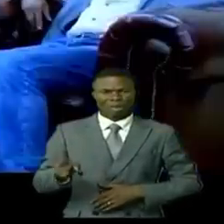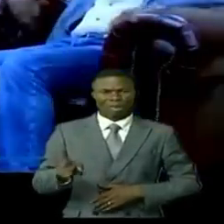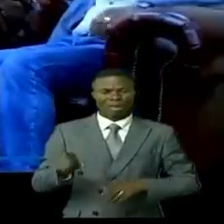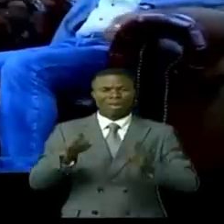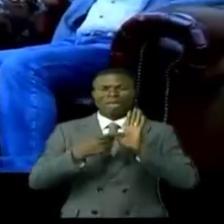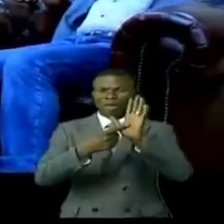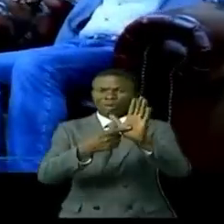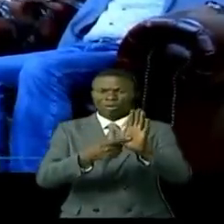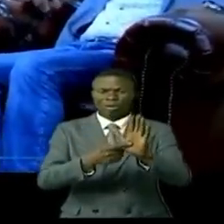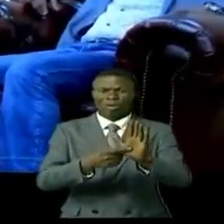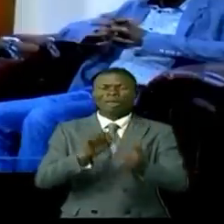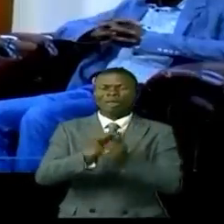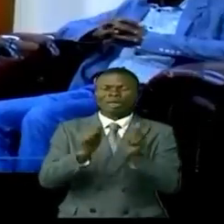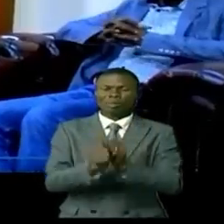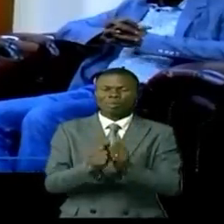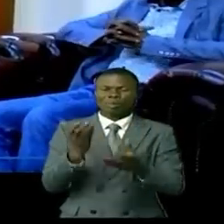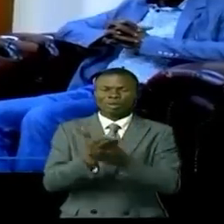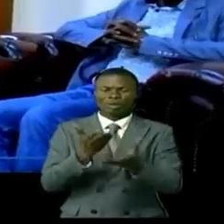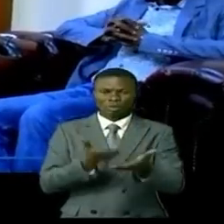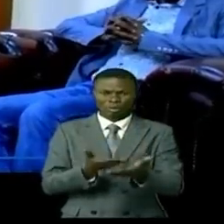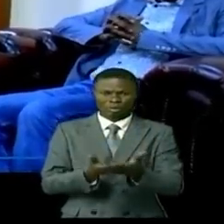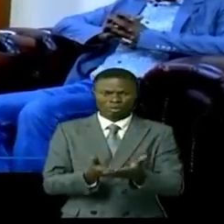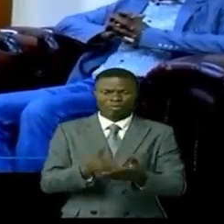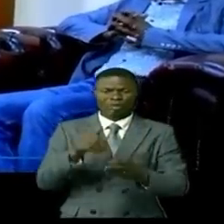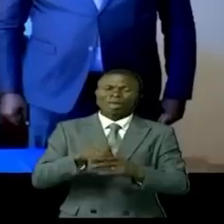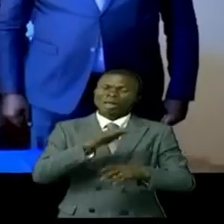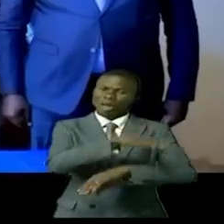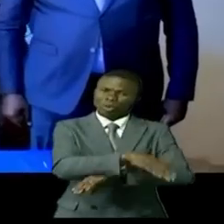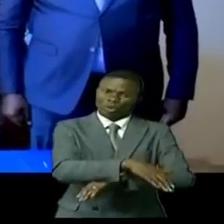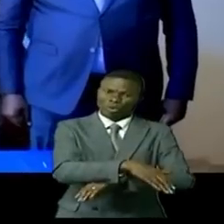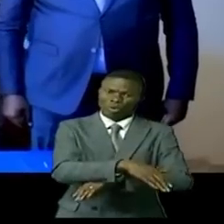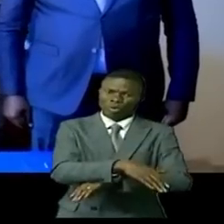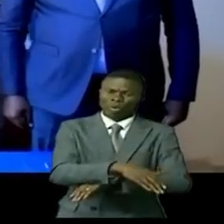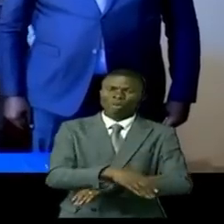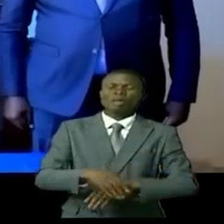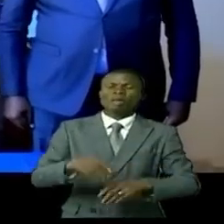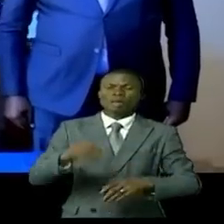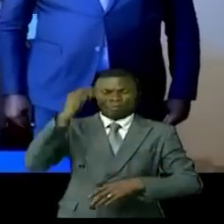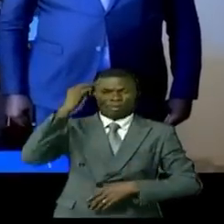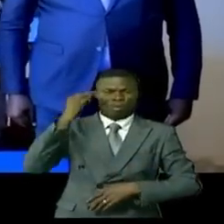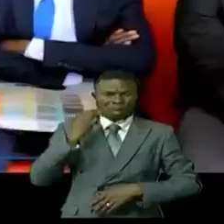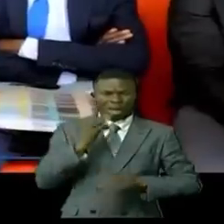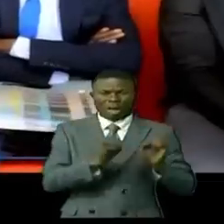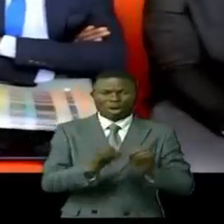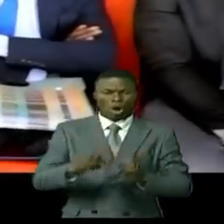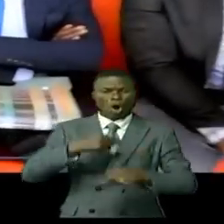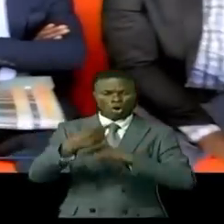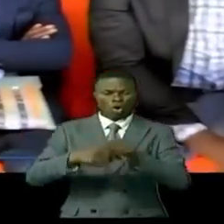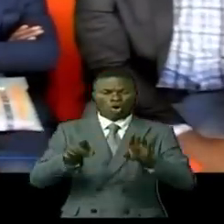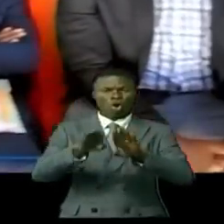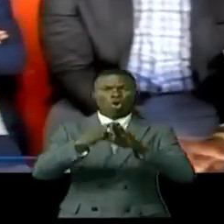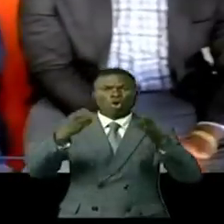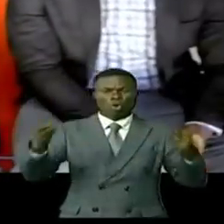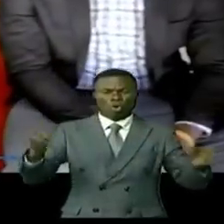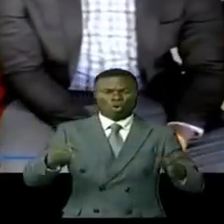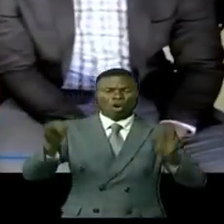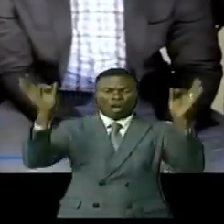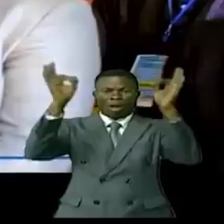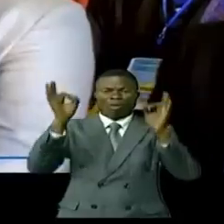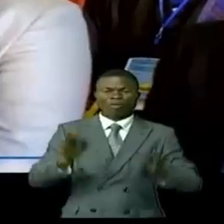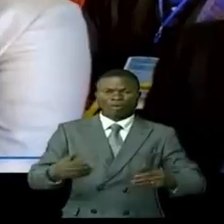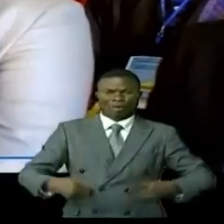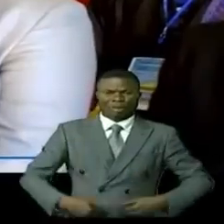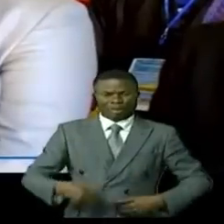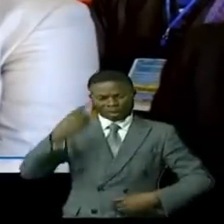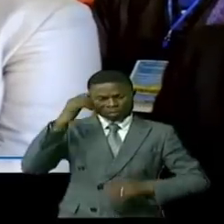la présentation des civilités. Dans la soirée, Yves Bukulu a procédé au lancement officiel du forum des jeunes sur